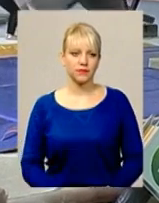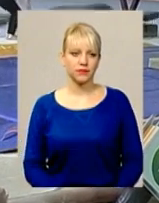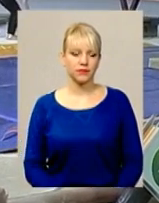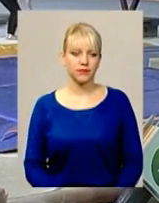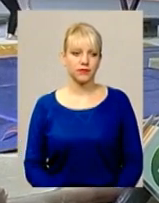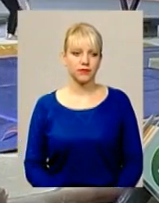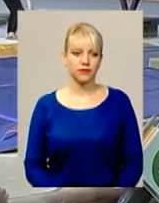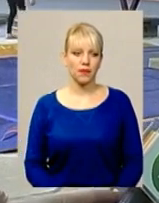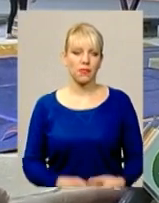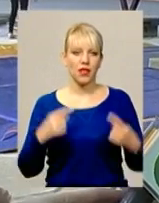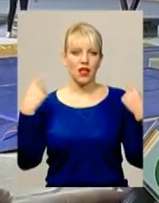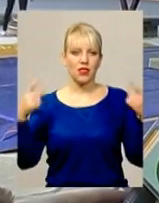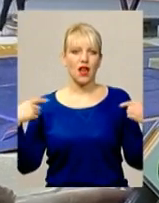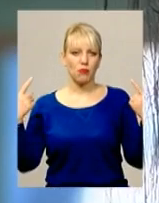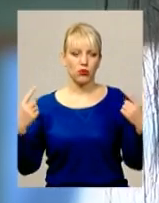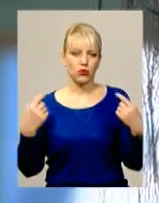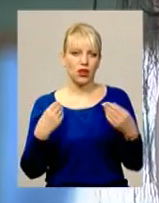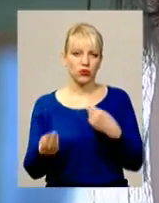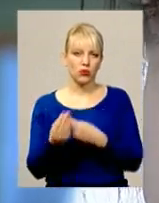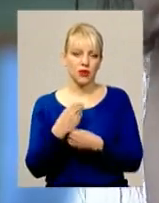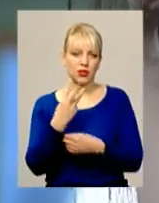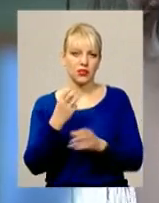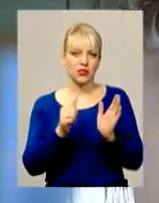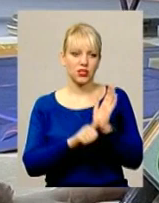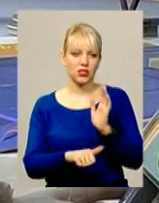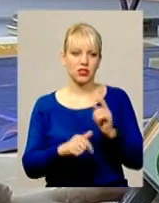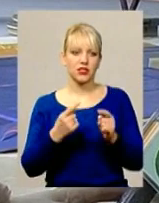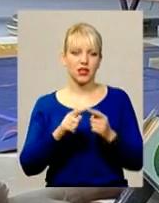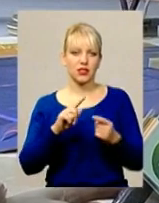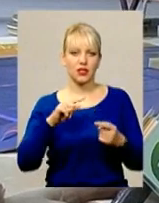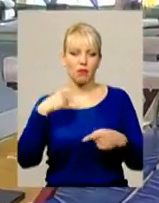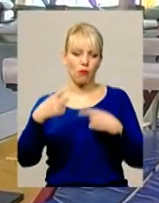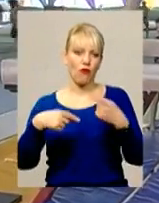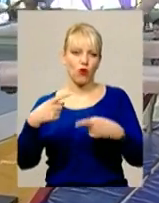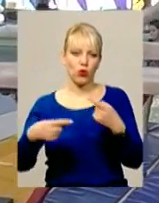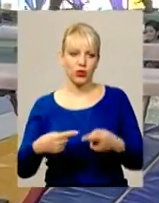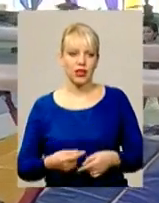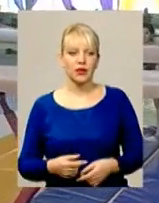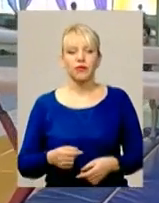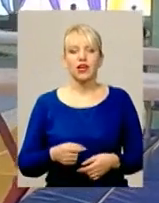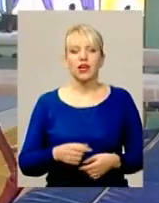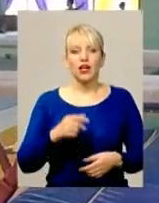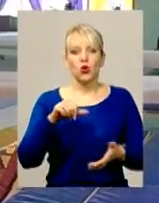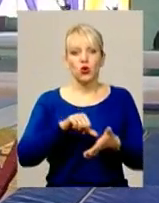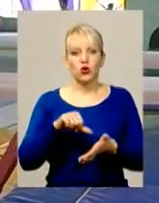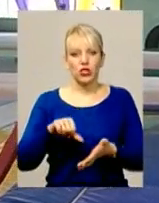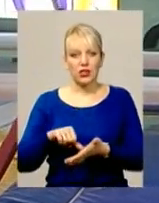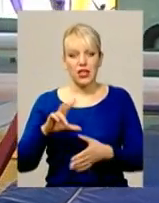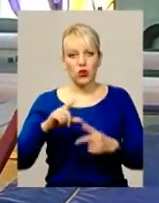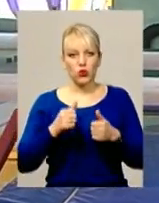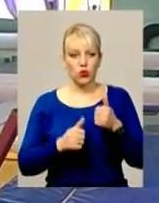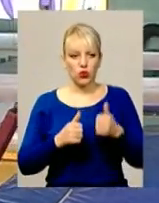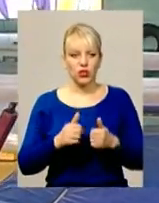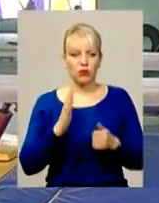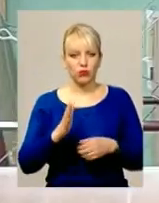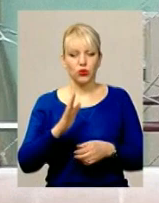На брусьях я додала 360. Це поворот в кейлер і доворот. Учасниками турніру «Олімпійські надії» в Хмельницькому стануть